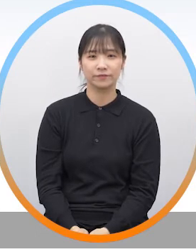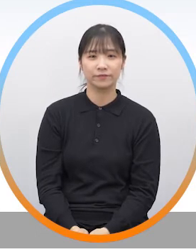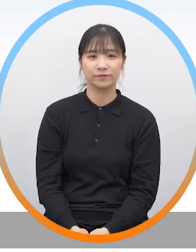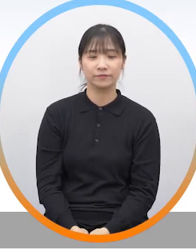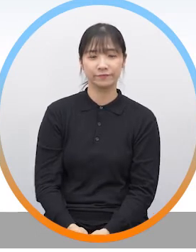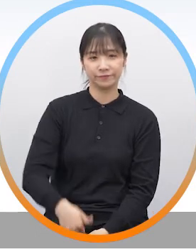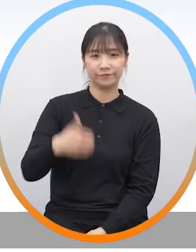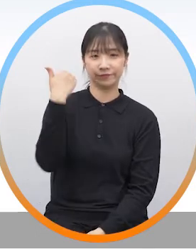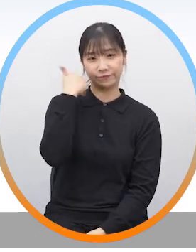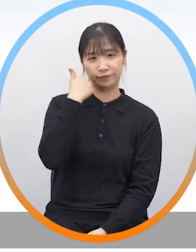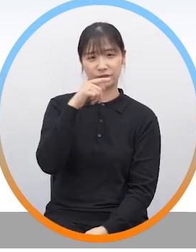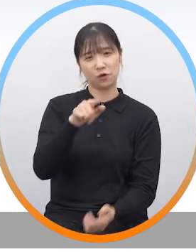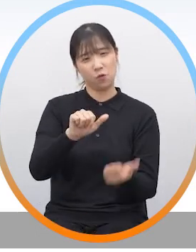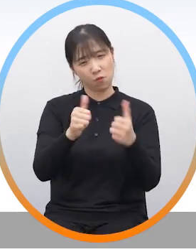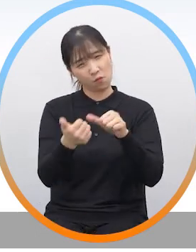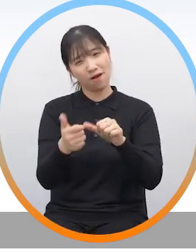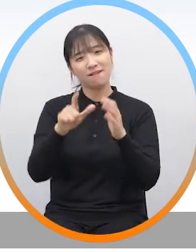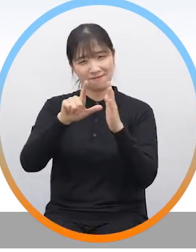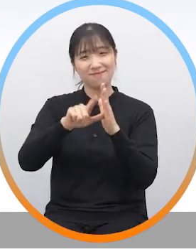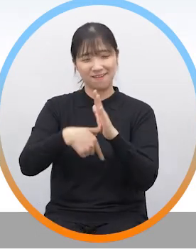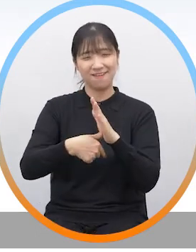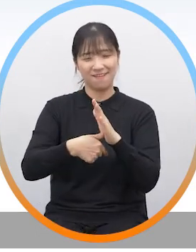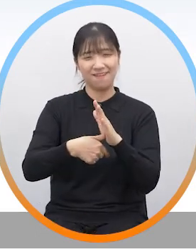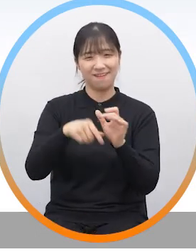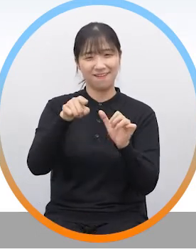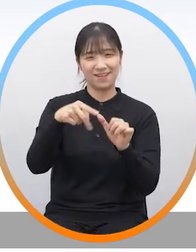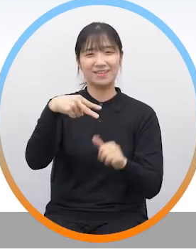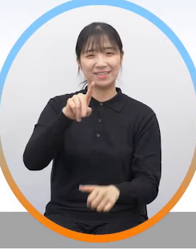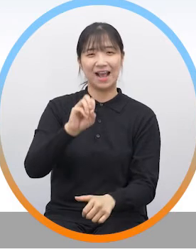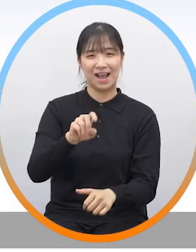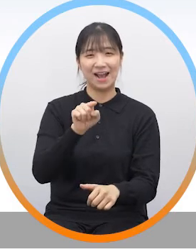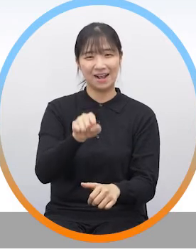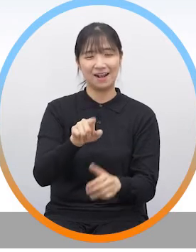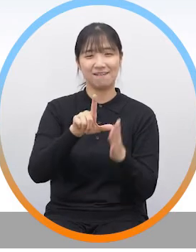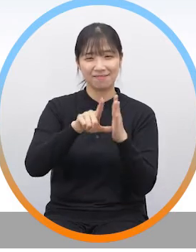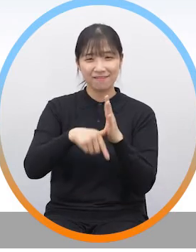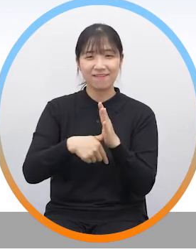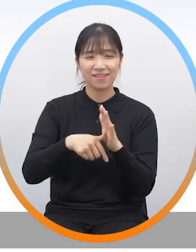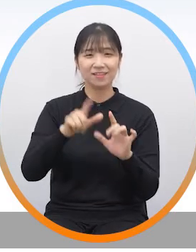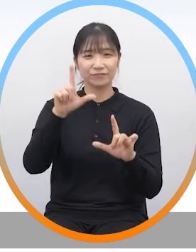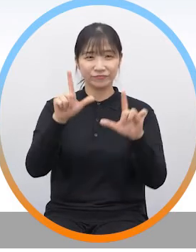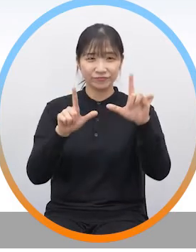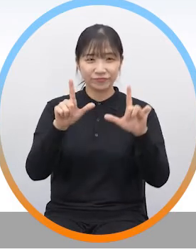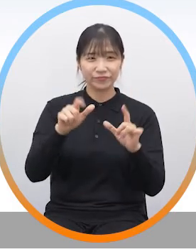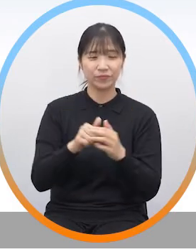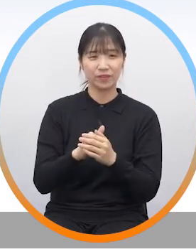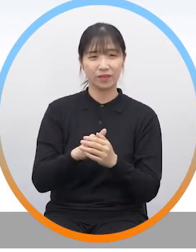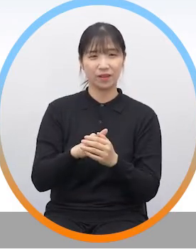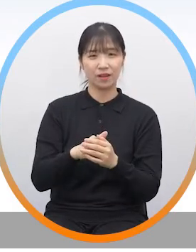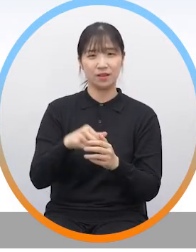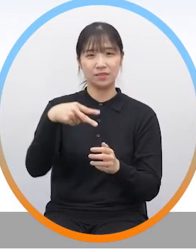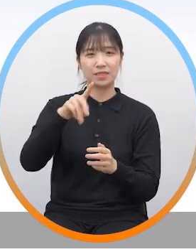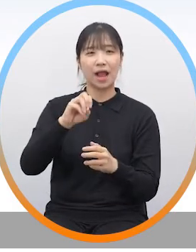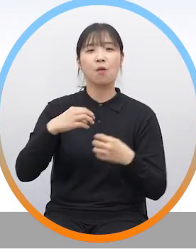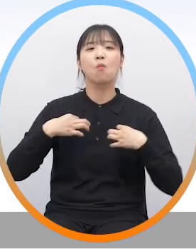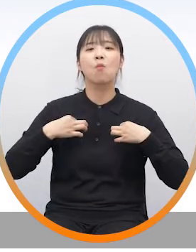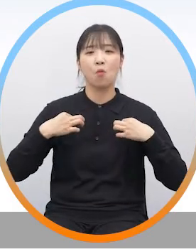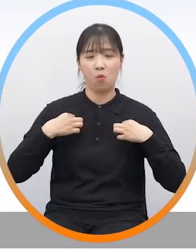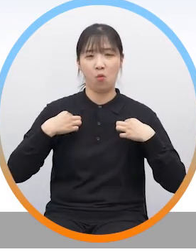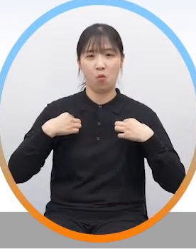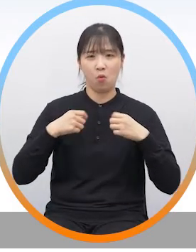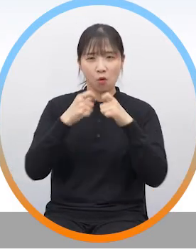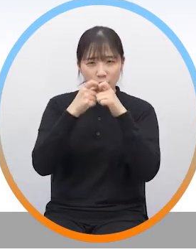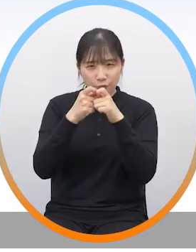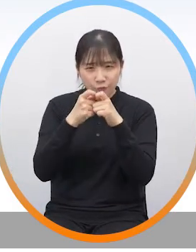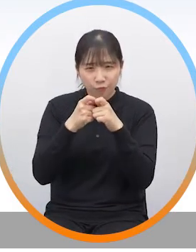그 누군가 이제 돌아가셨을 때 우리가 이제 상을 당했을 때의 얘기인데요. 그래 이제 상복을 우리가 옷을